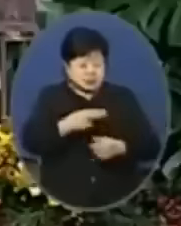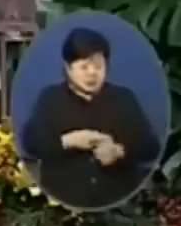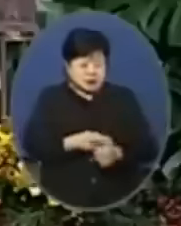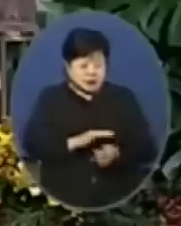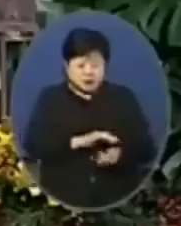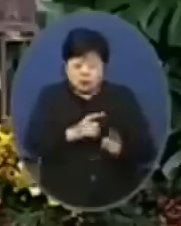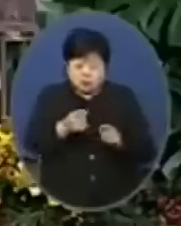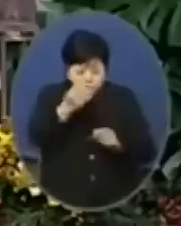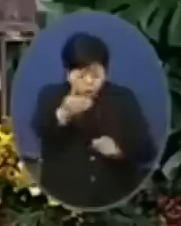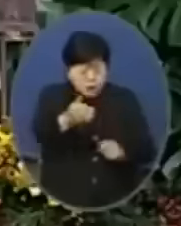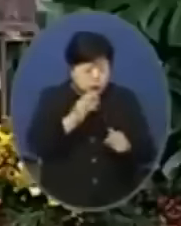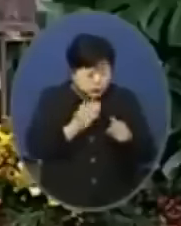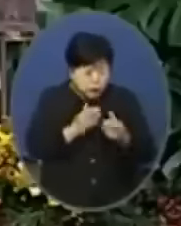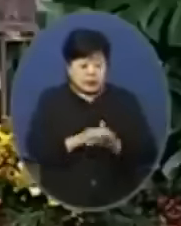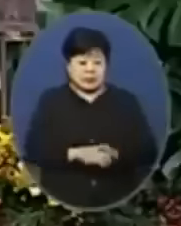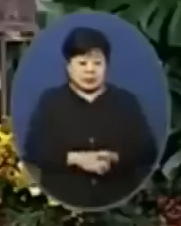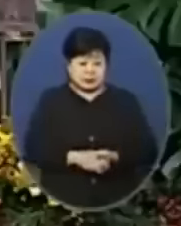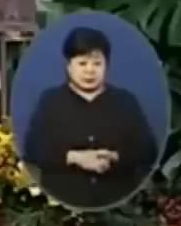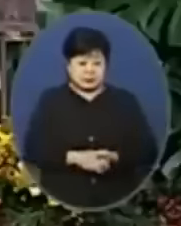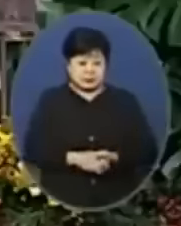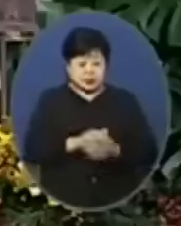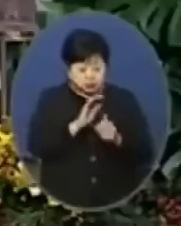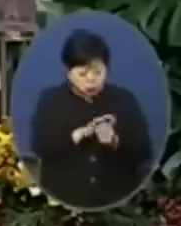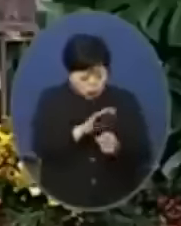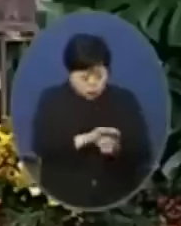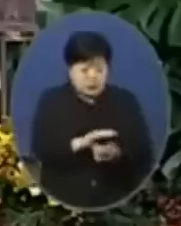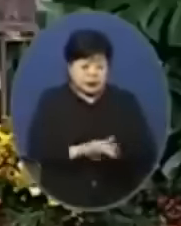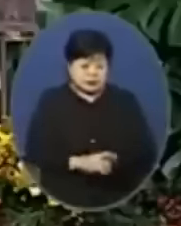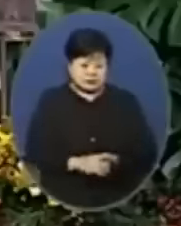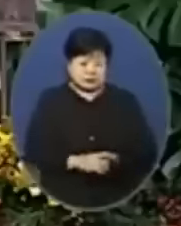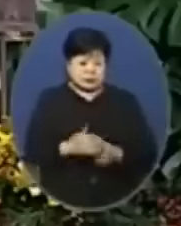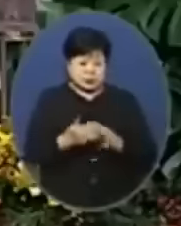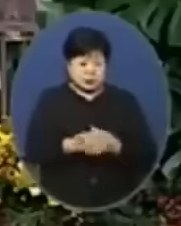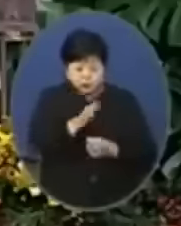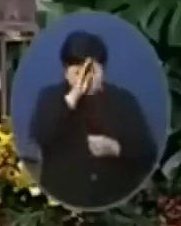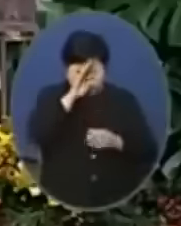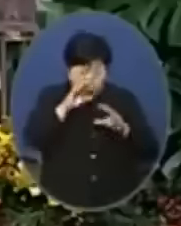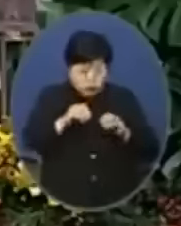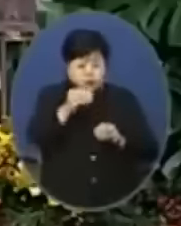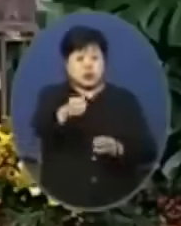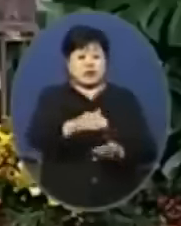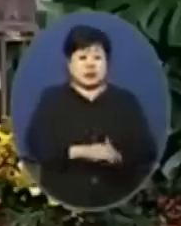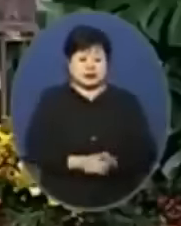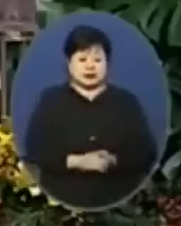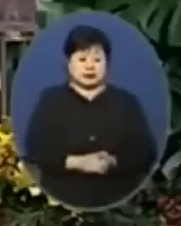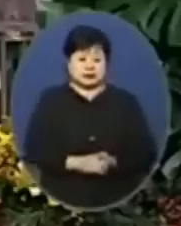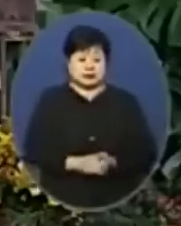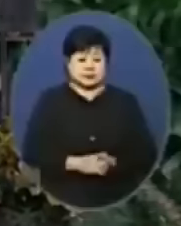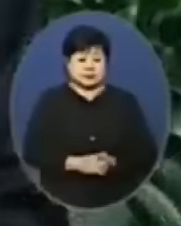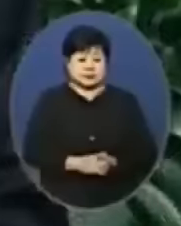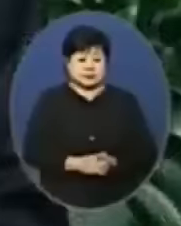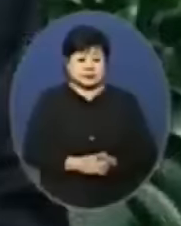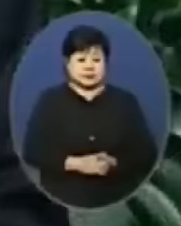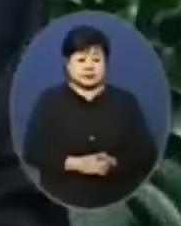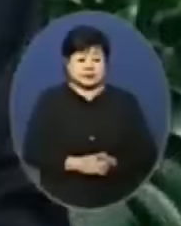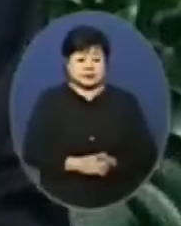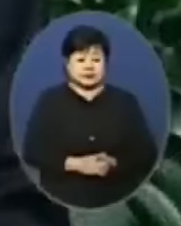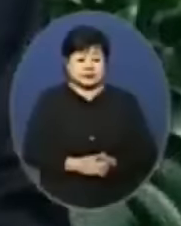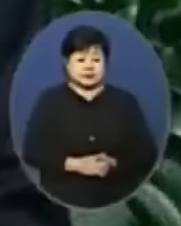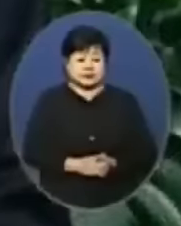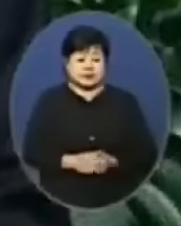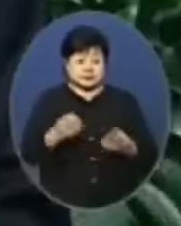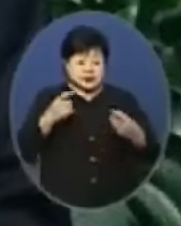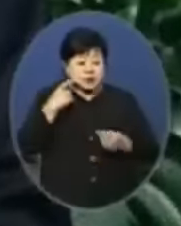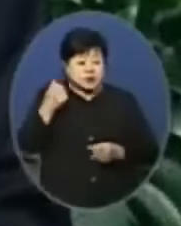선생님들에게 부탁을 해서 도와줘도 도와줘야 되는 것입니다. 우리가 한 유감으로 생각하는 것은 제가 여기 당회장일